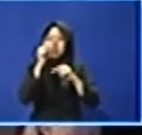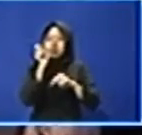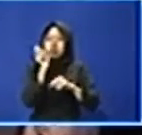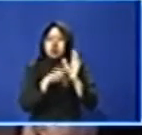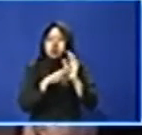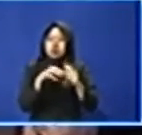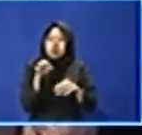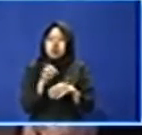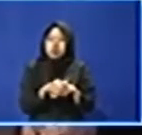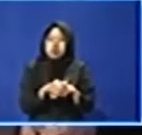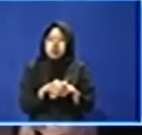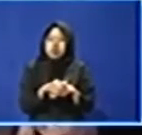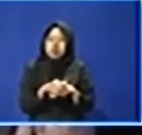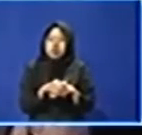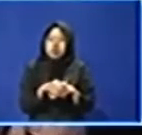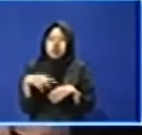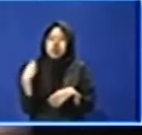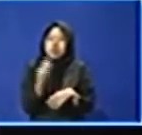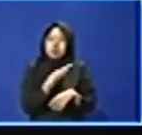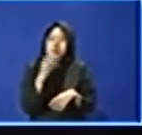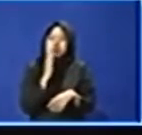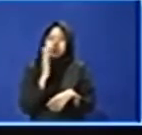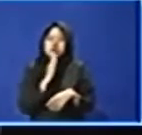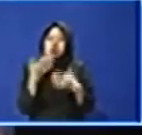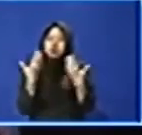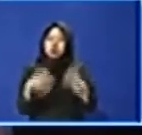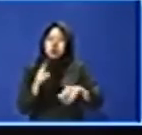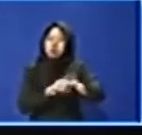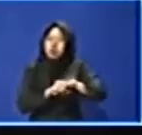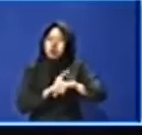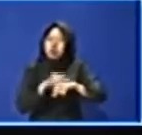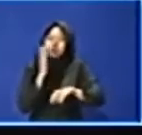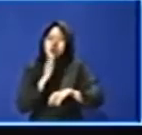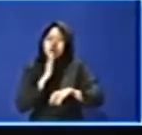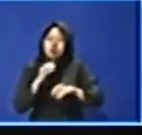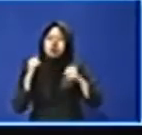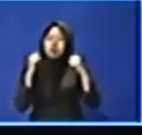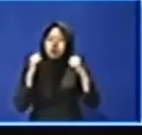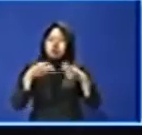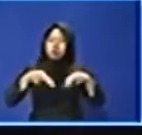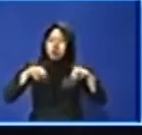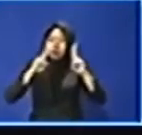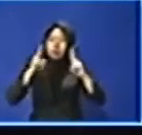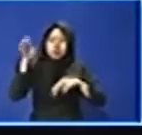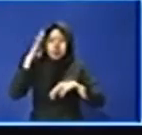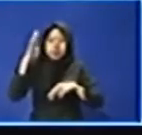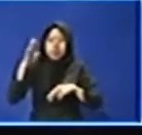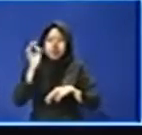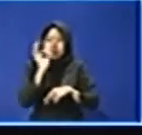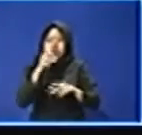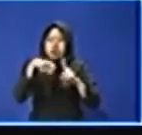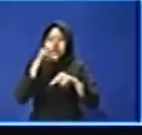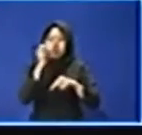Jangan panggil Kami anak kecil mainan Sudah saatnya yang muda berkarya membangun kota Blitar tanpa korupsi